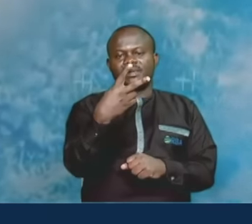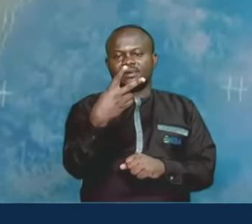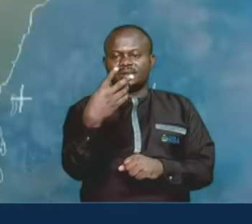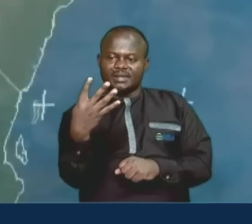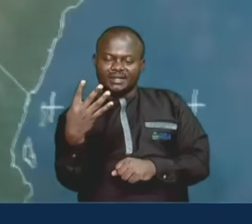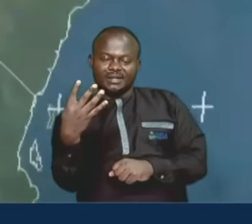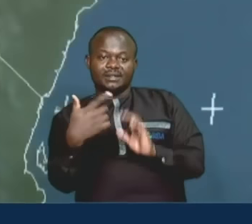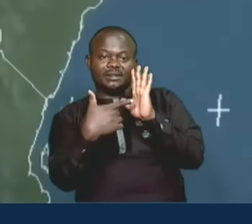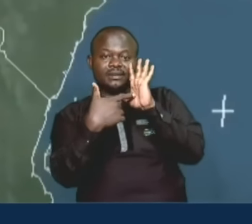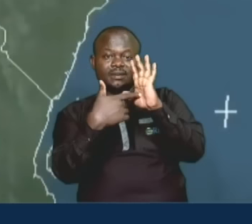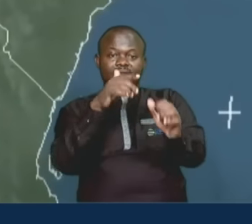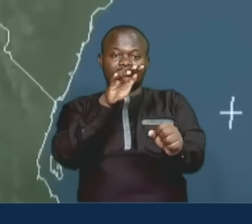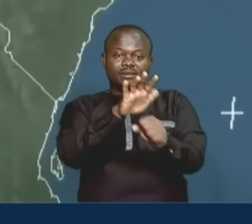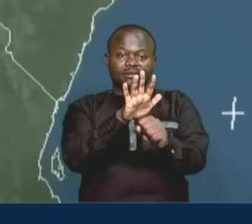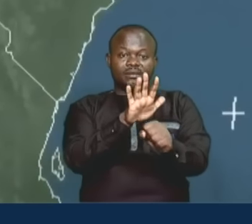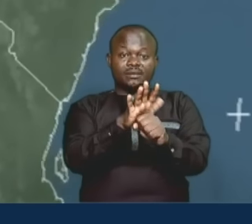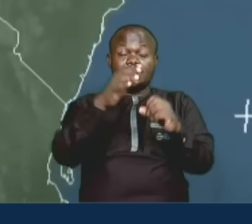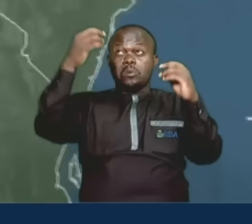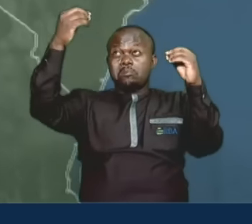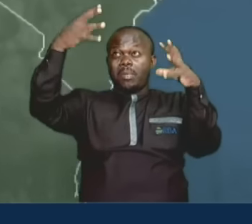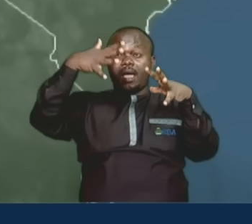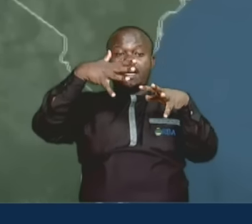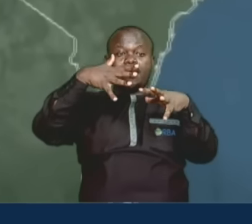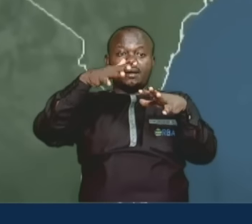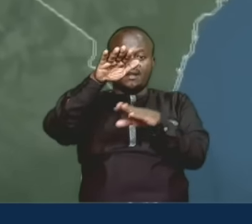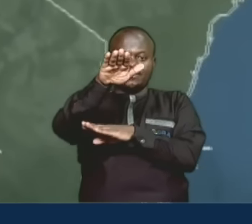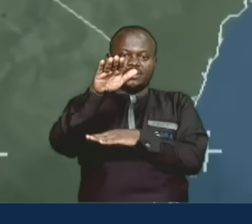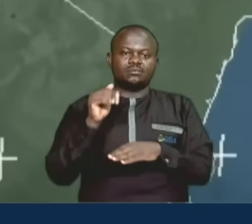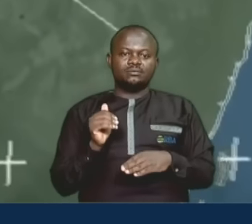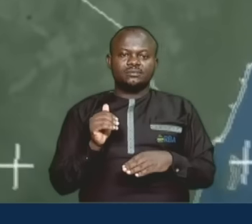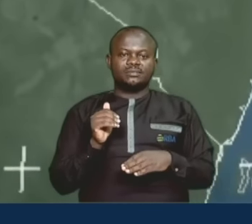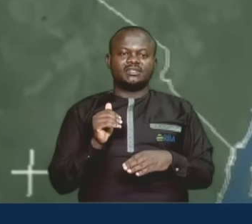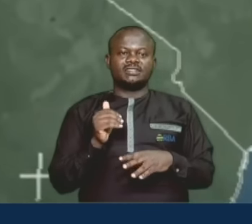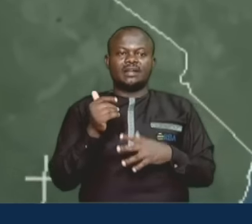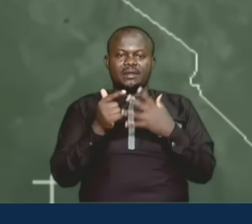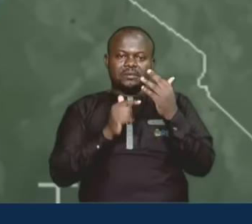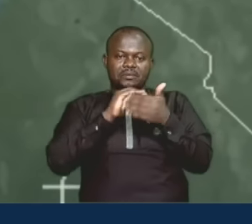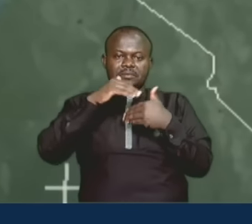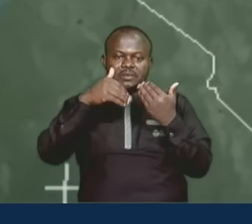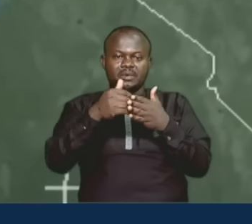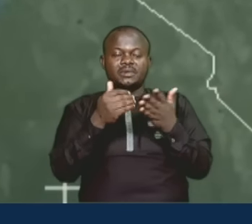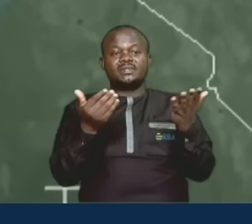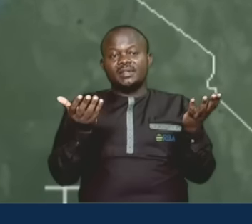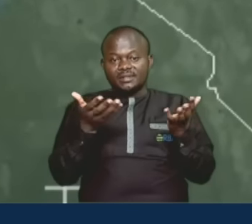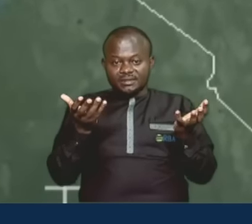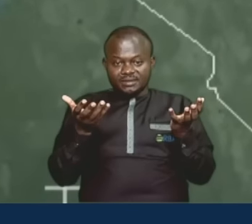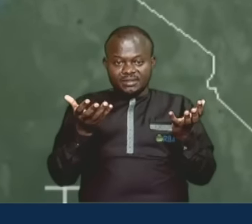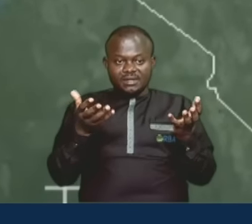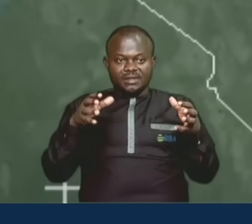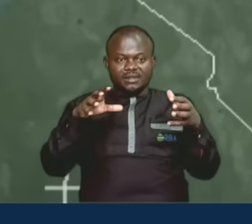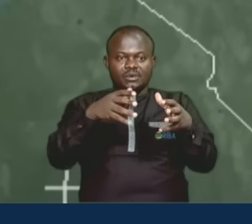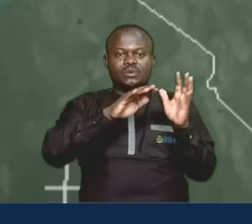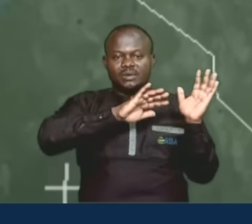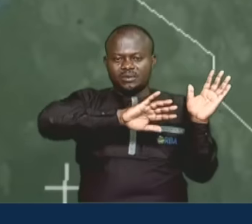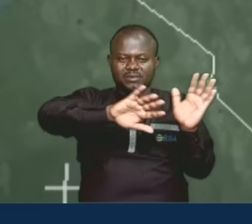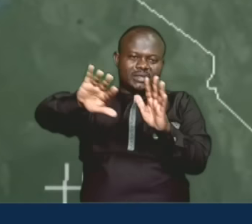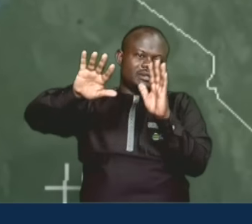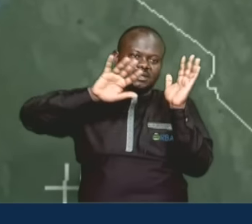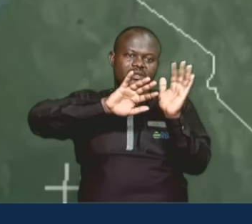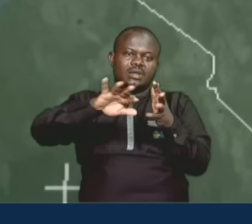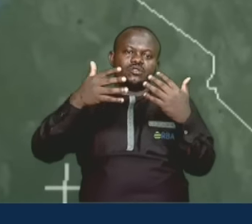23/2024 cyaranzwe ahanini n'izuba ku masaha yo ku gicamunsi. Ibi rero bikaba byatewe n'uko ihuriro ry'umuyaga twari tumaze iminsi